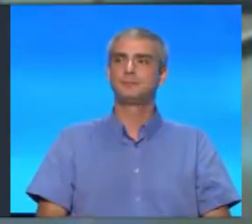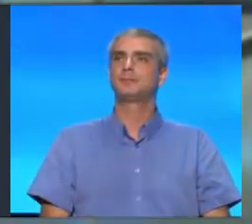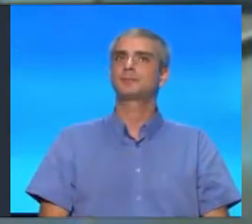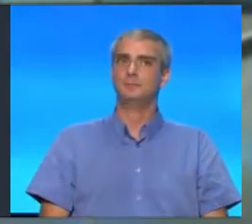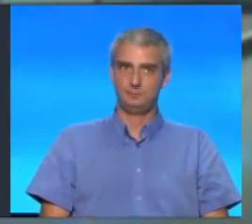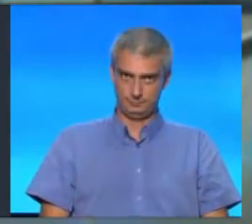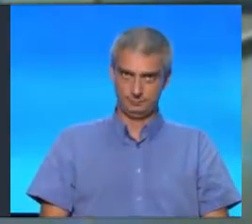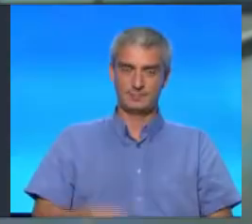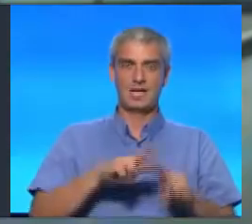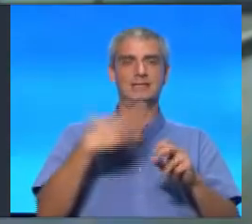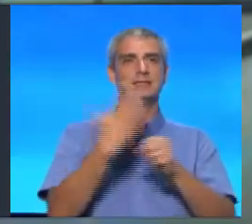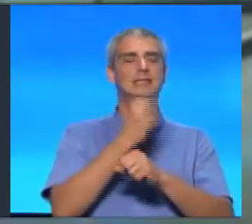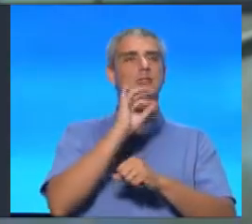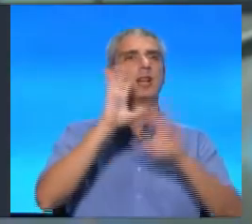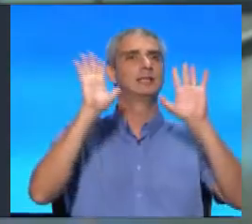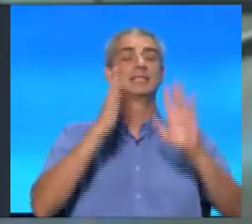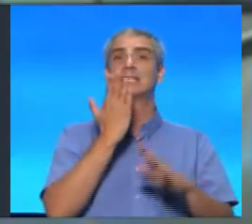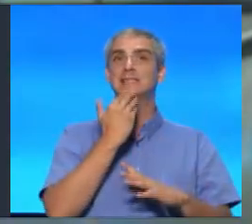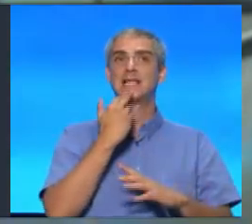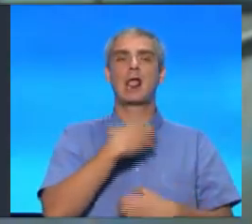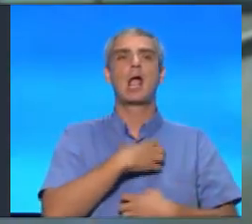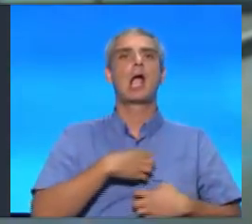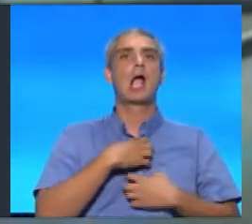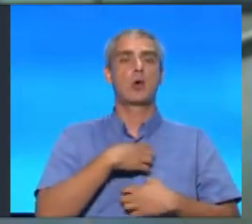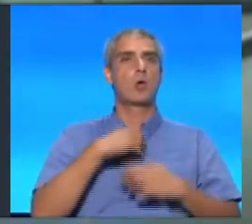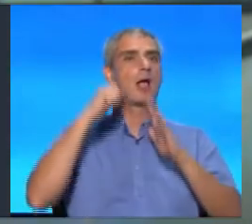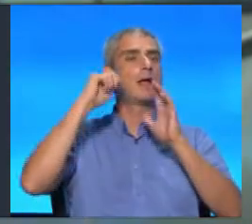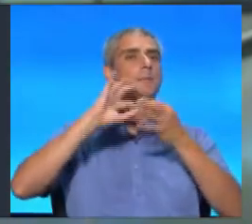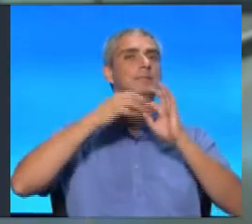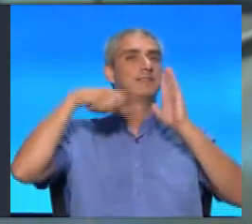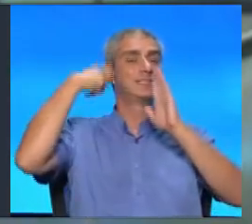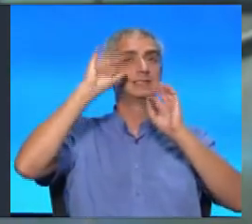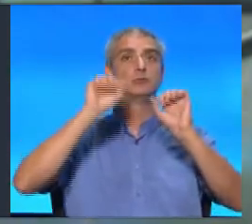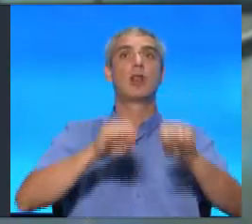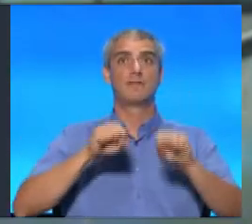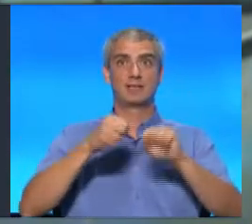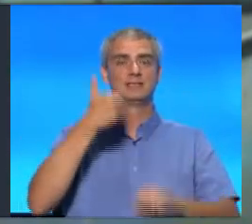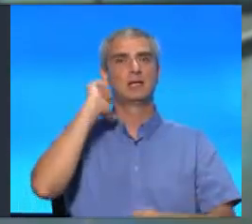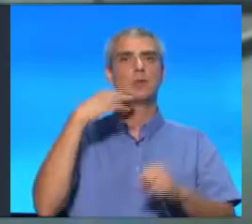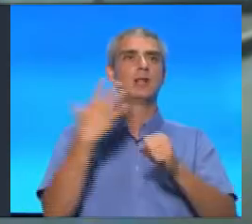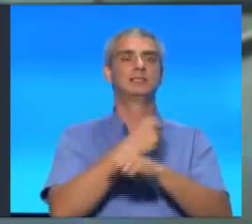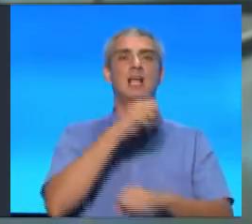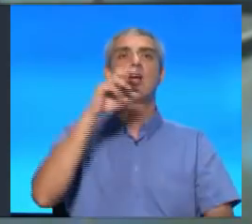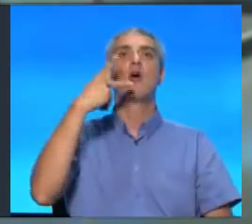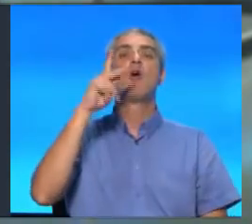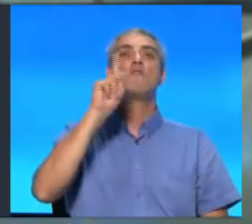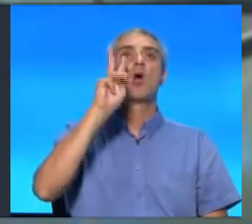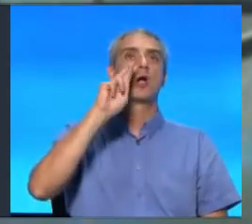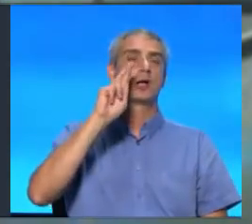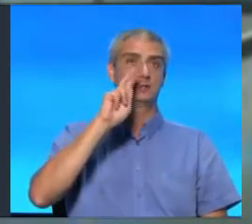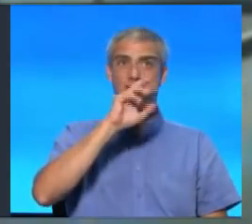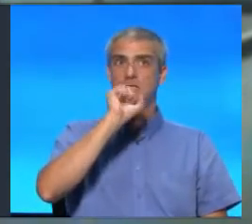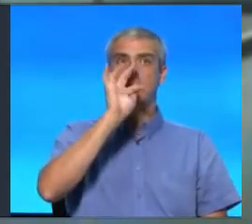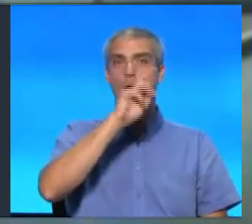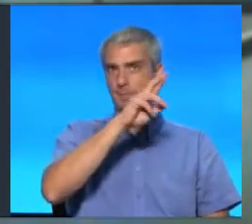ואחרי זכייתו של הסרט הישראלי געגוע בפסטיבל הסרטים של ונציה, אמש זכה פוקסטרוט, סרטו החדש של הבימאי